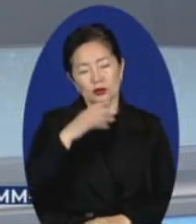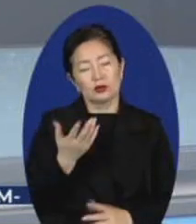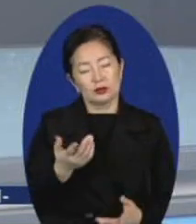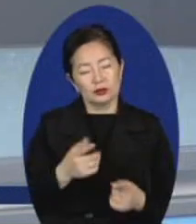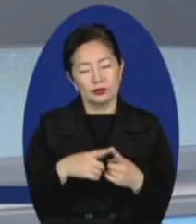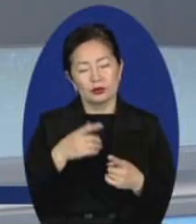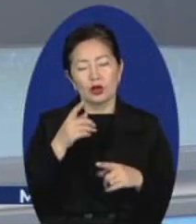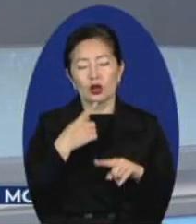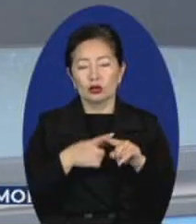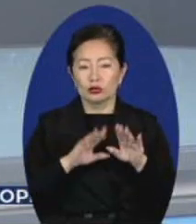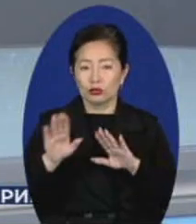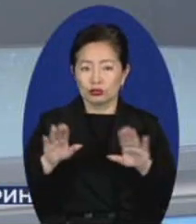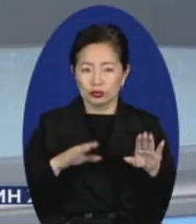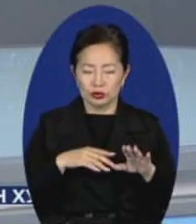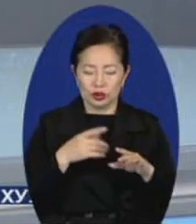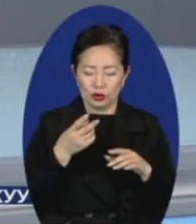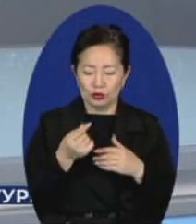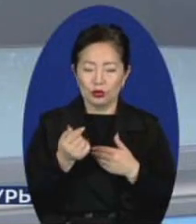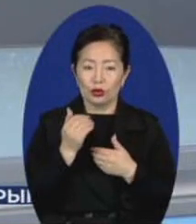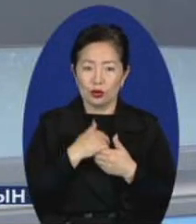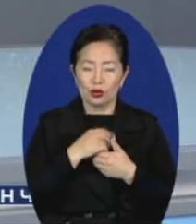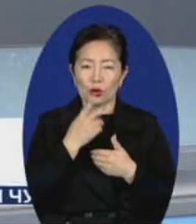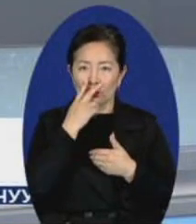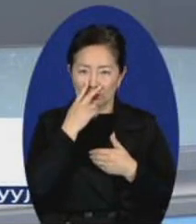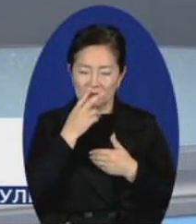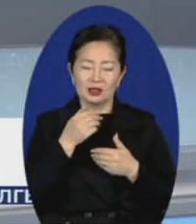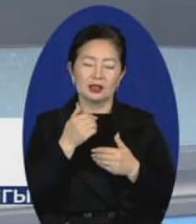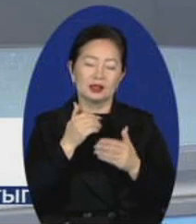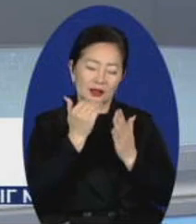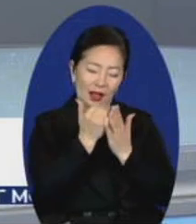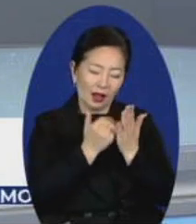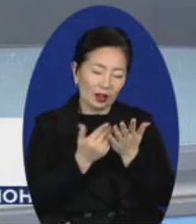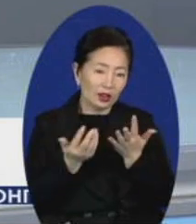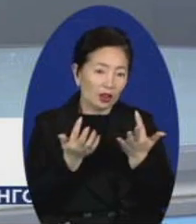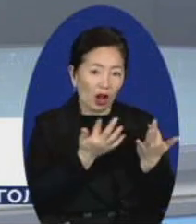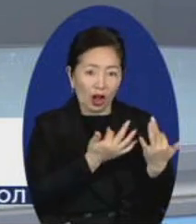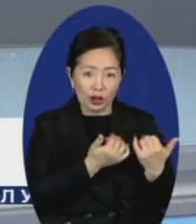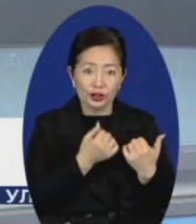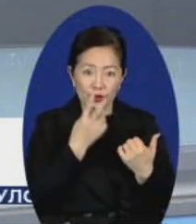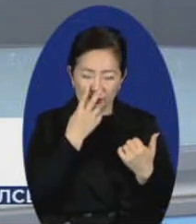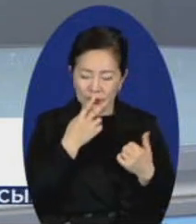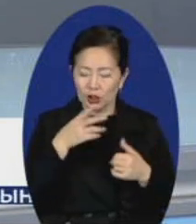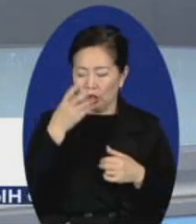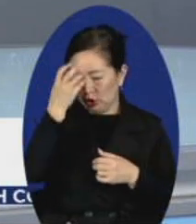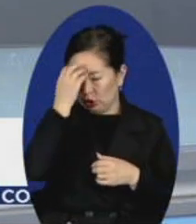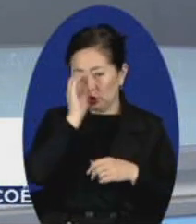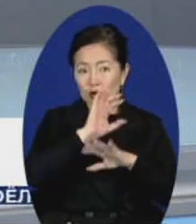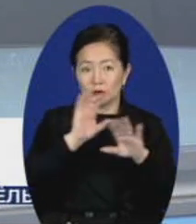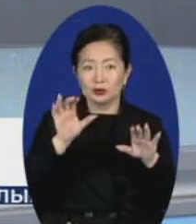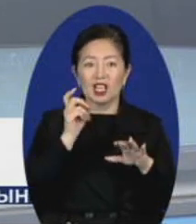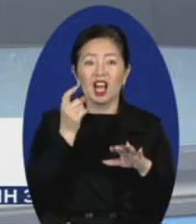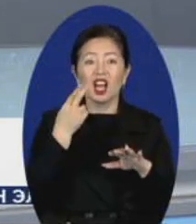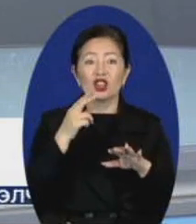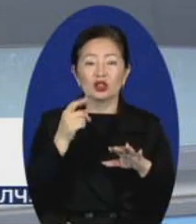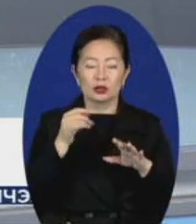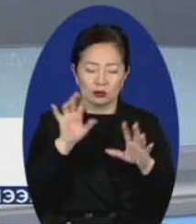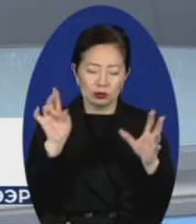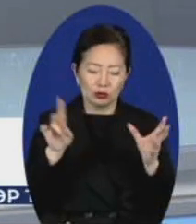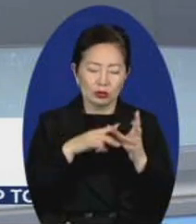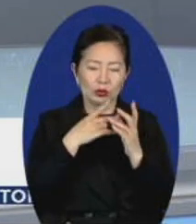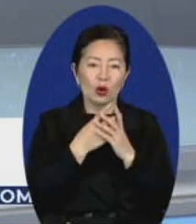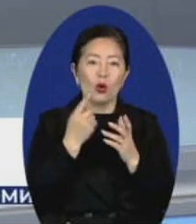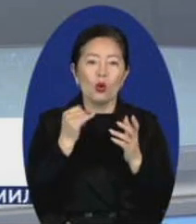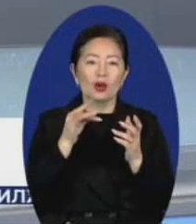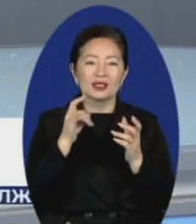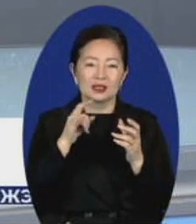төрийн болон орон нутгийн өмчийн эд хөрөнгийн үйлчлэг тооллогыг энэ онд зохион байгууллаа. Энэ удаагийн тооллогоор төрийн өмчийн эд хөрөнгийн мэдээллийг хур системд